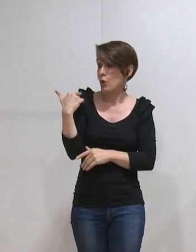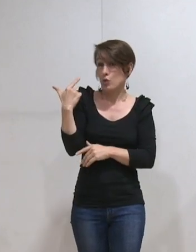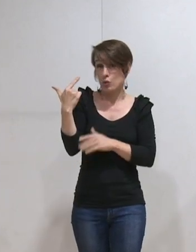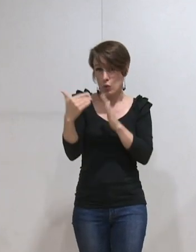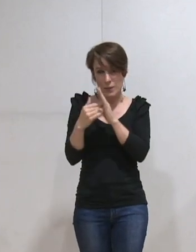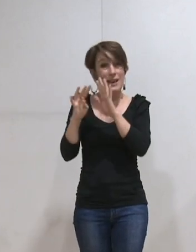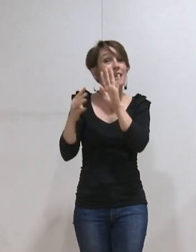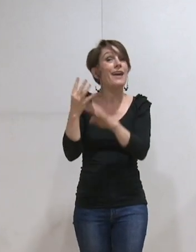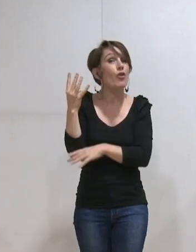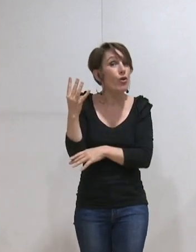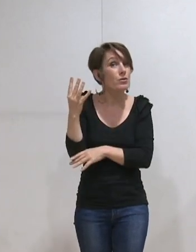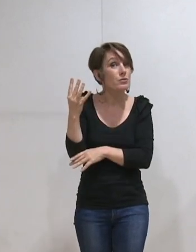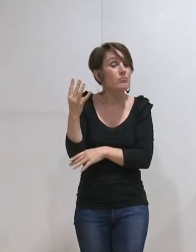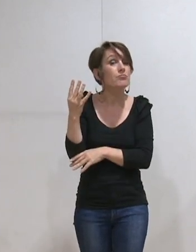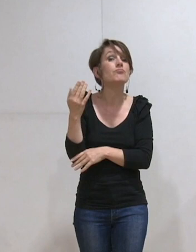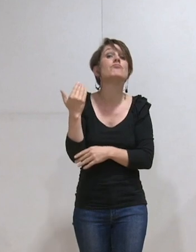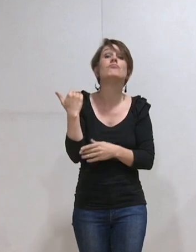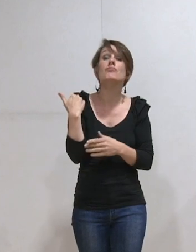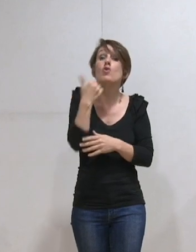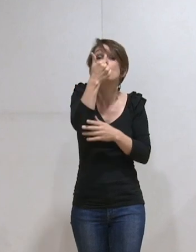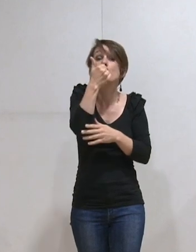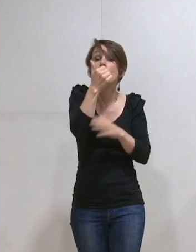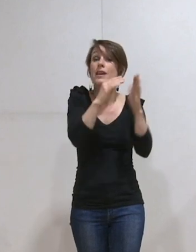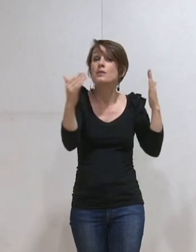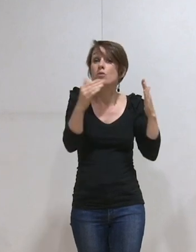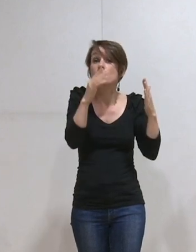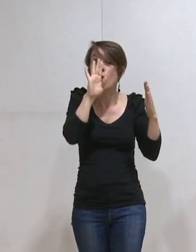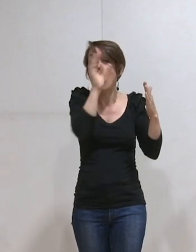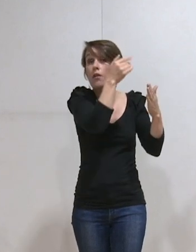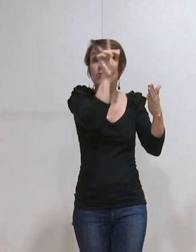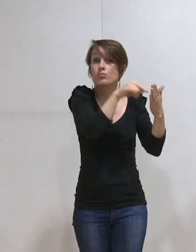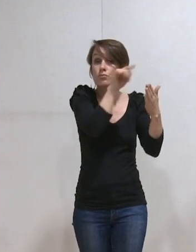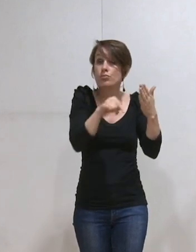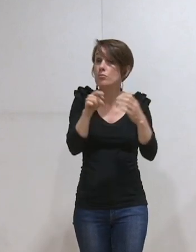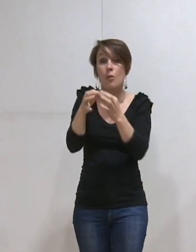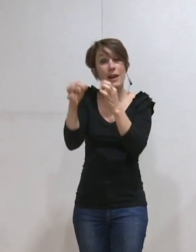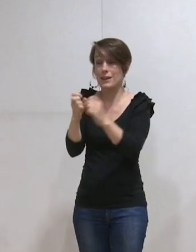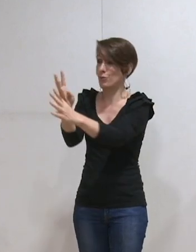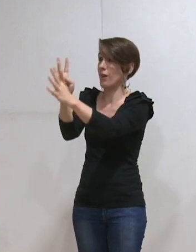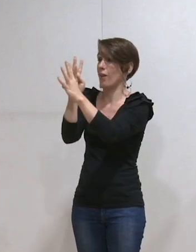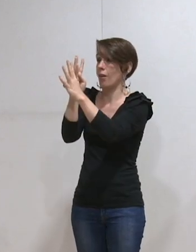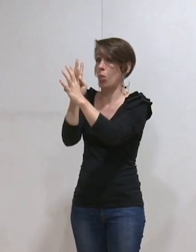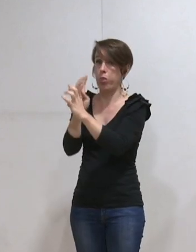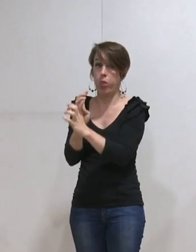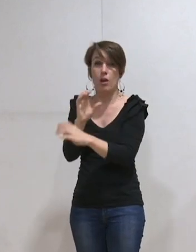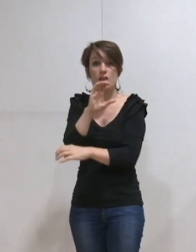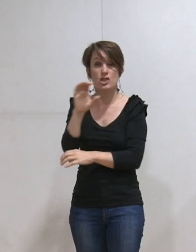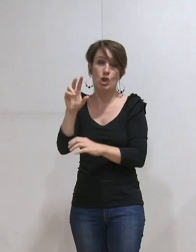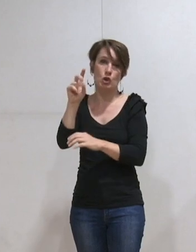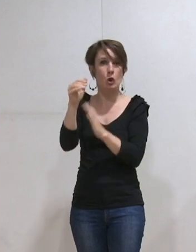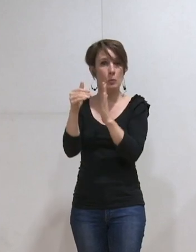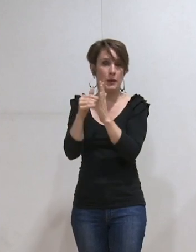s'explique par l'annulation de l'exposition d'été sommes tombés à 130000 visiteurs